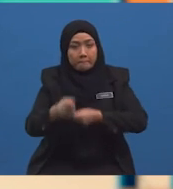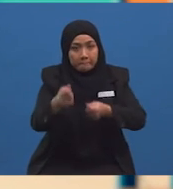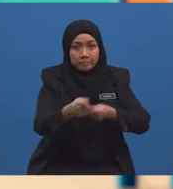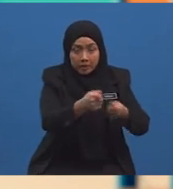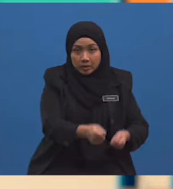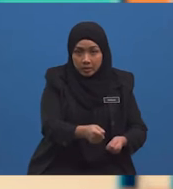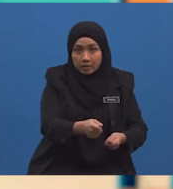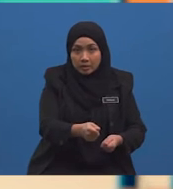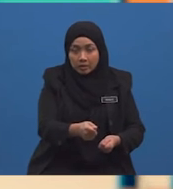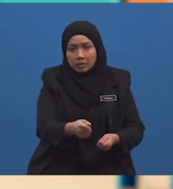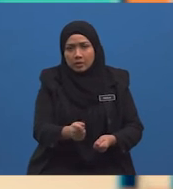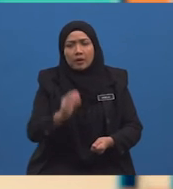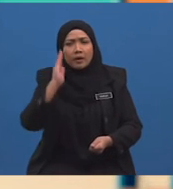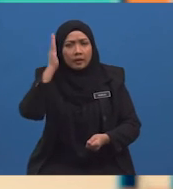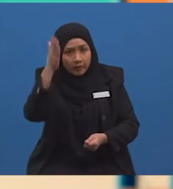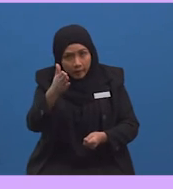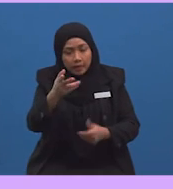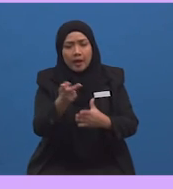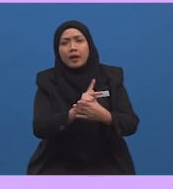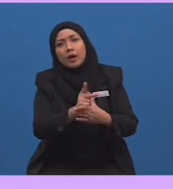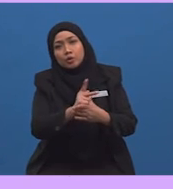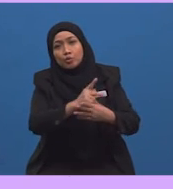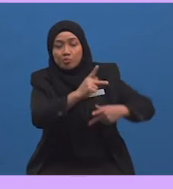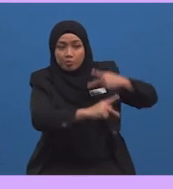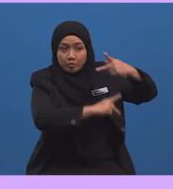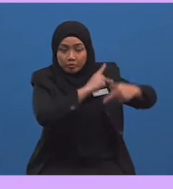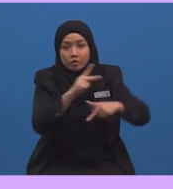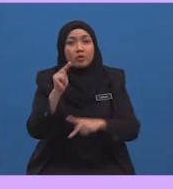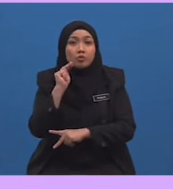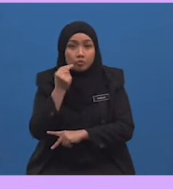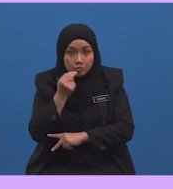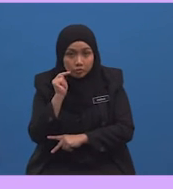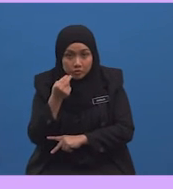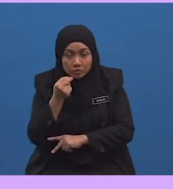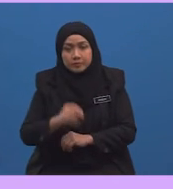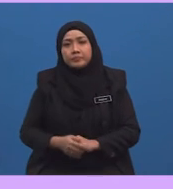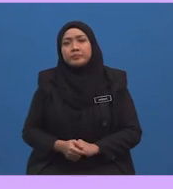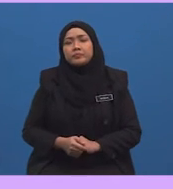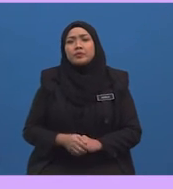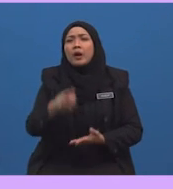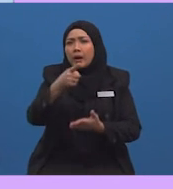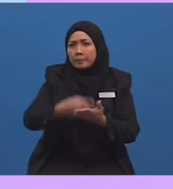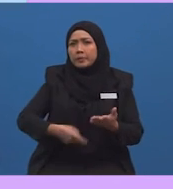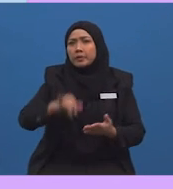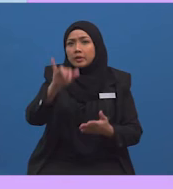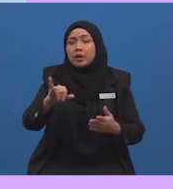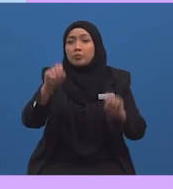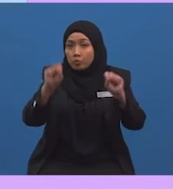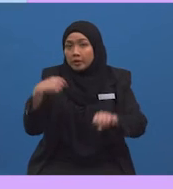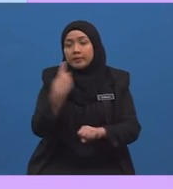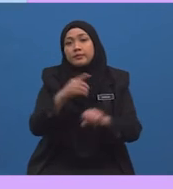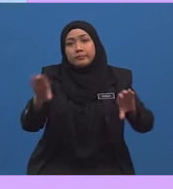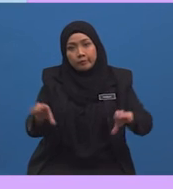domestik telah mengganggu kitar nutrien. Apakah langkah yang boleh diambil untuk menyelesaikan masalah ini?